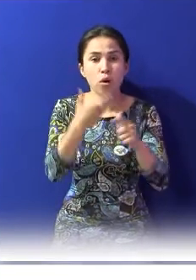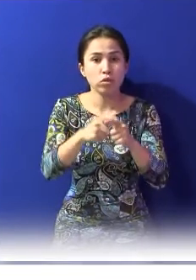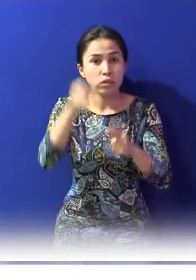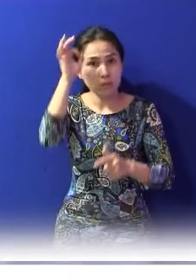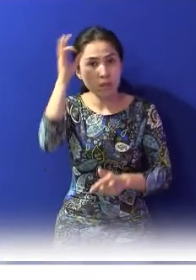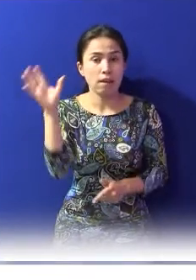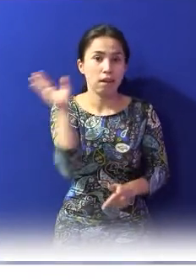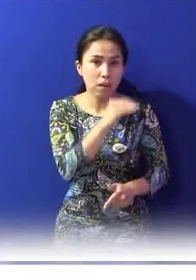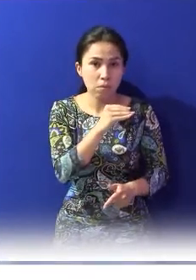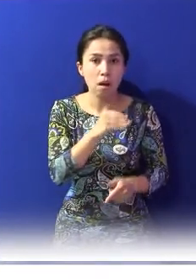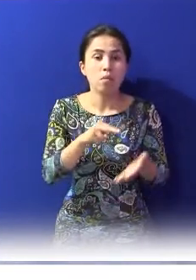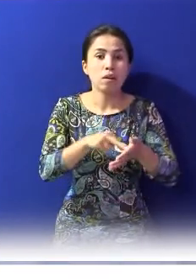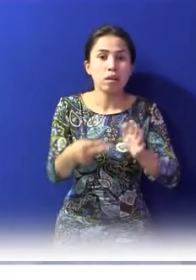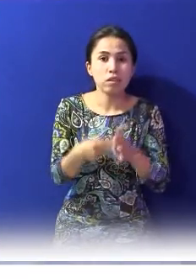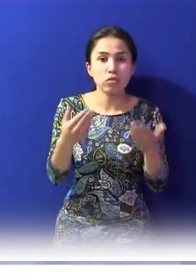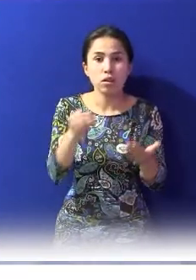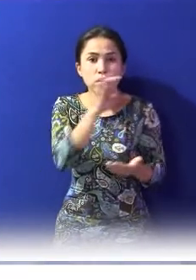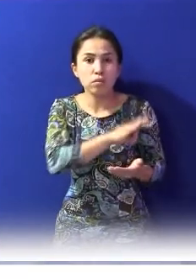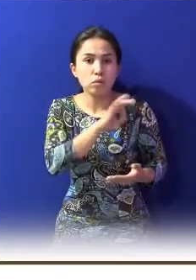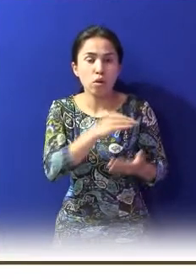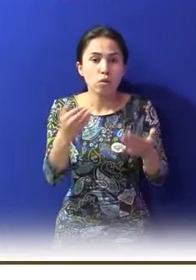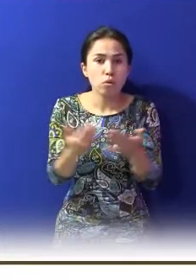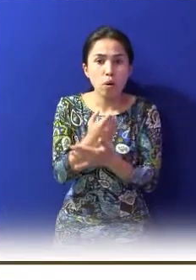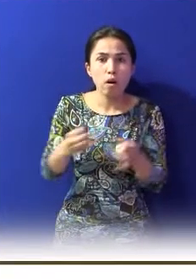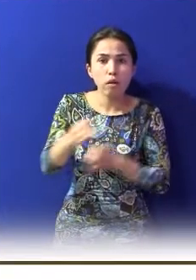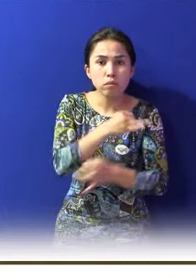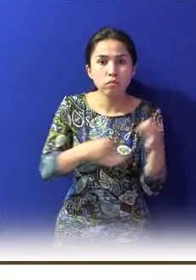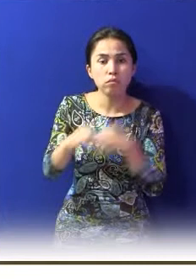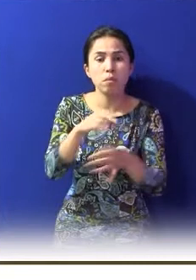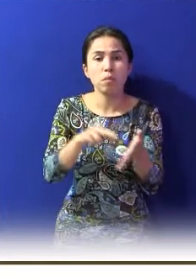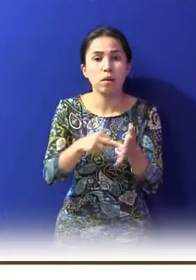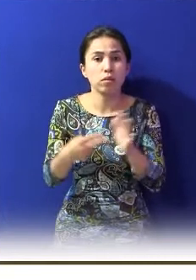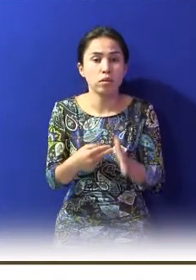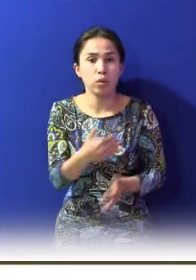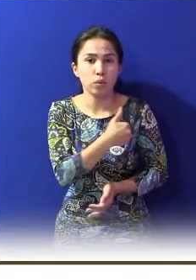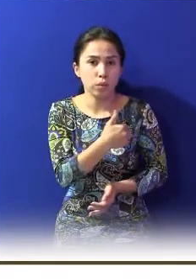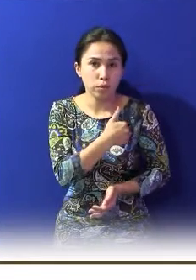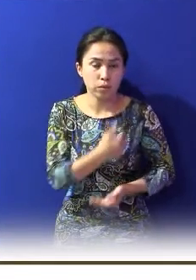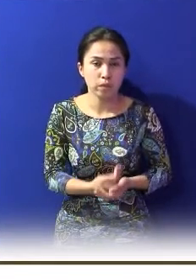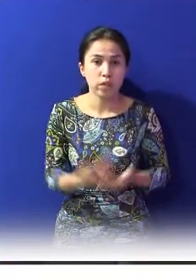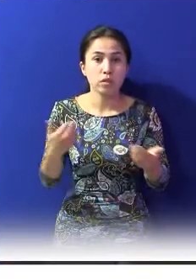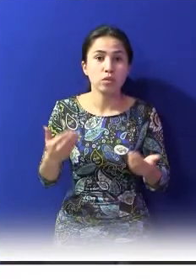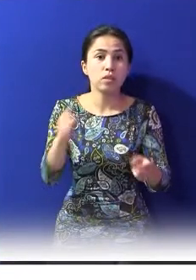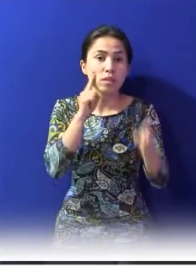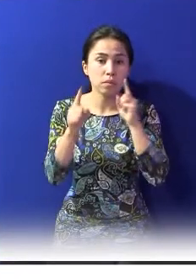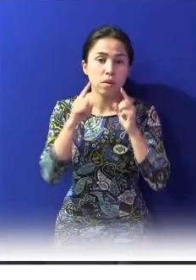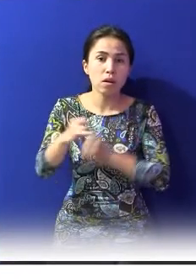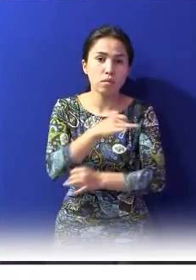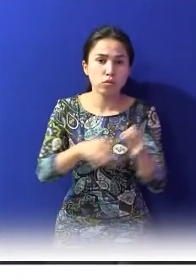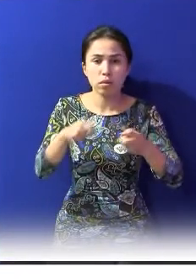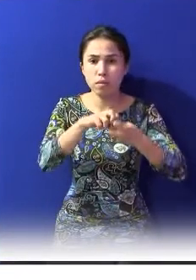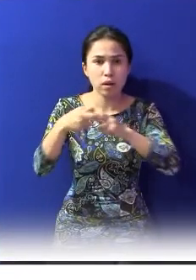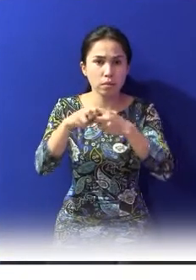әріптестік тетіктері денсаулық сақтау, білім беру, спорт, туризм, тұрғын үй коммуналдық шаруашылығы сынды салалардың инфрақұрылымын дамытуға мүмкіндік